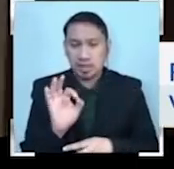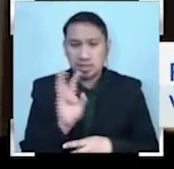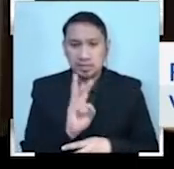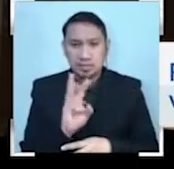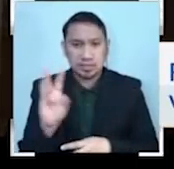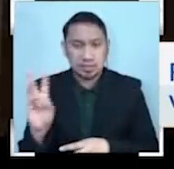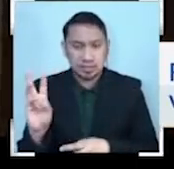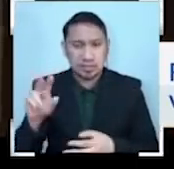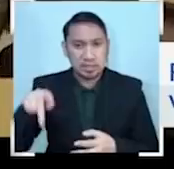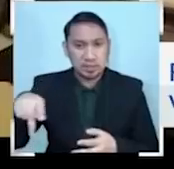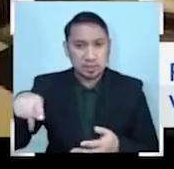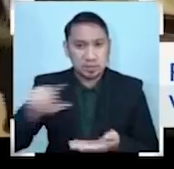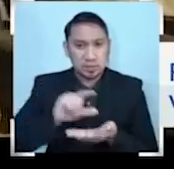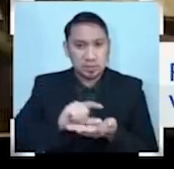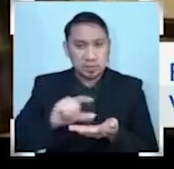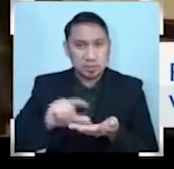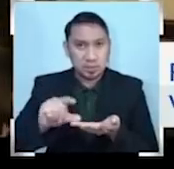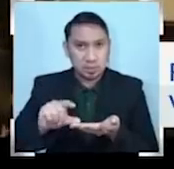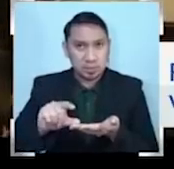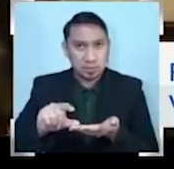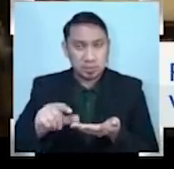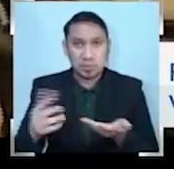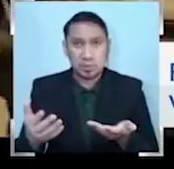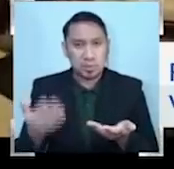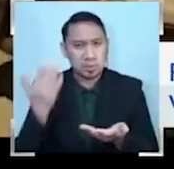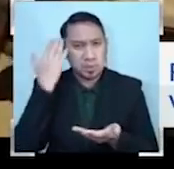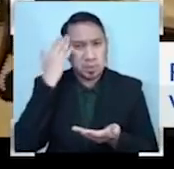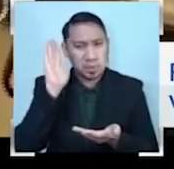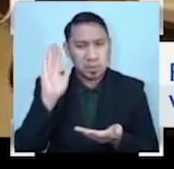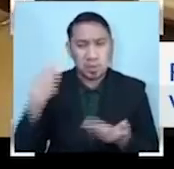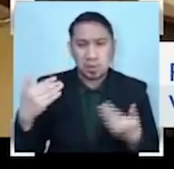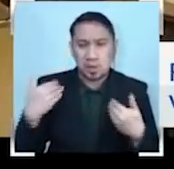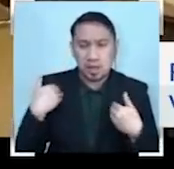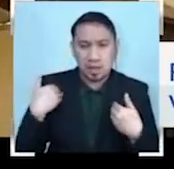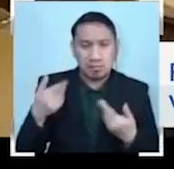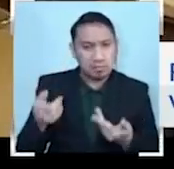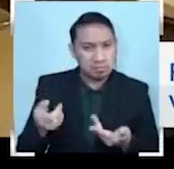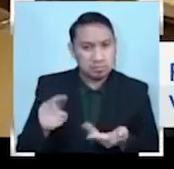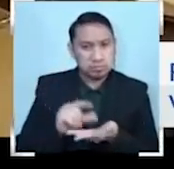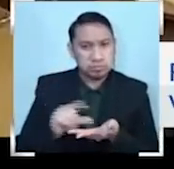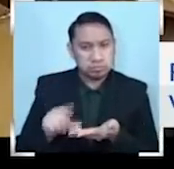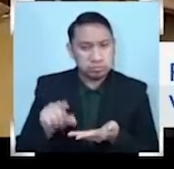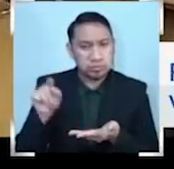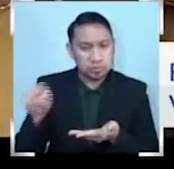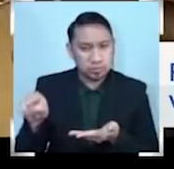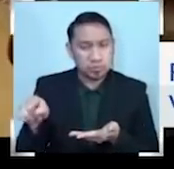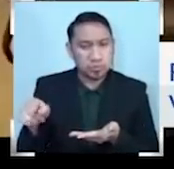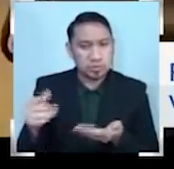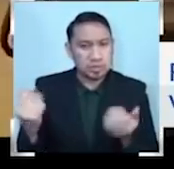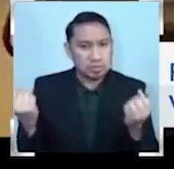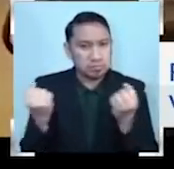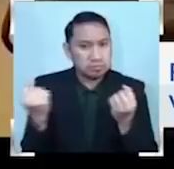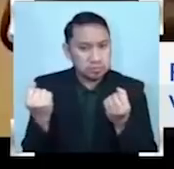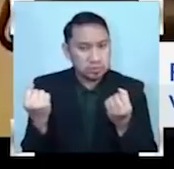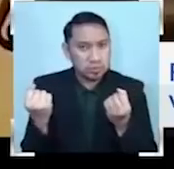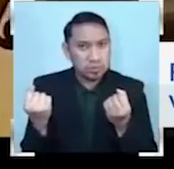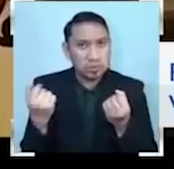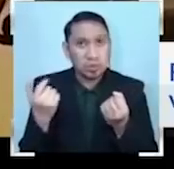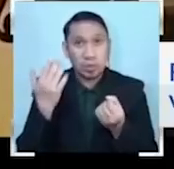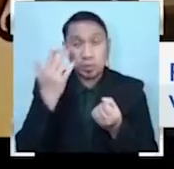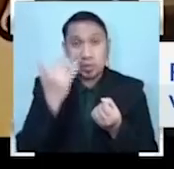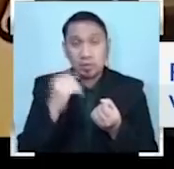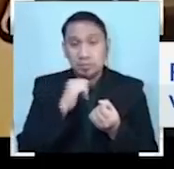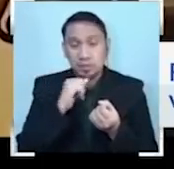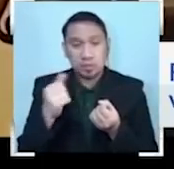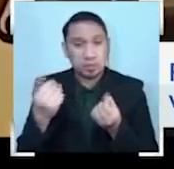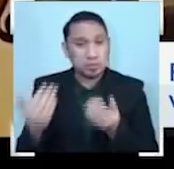Pfizer COVID vaccines. Wala rin nakakaalam na may mga bakuna sa kanilang cold chain storage facility dahil hindi agad na-endorso ng